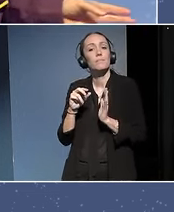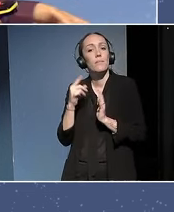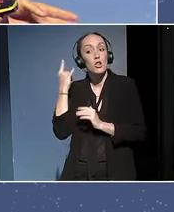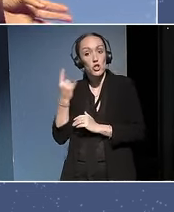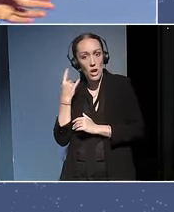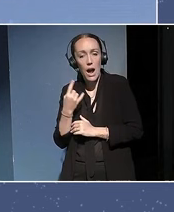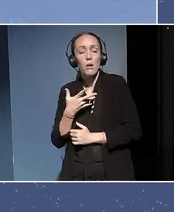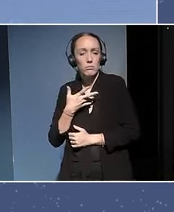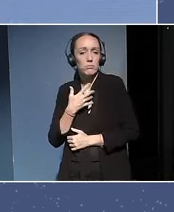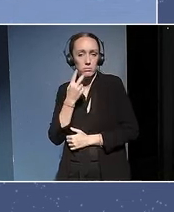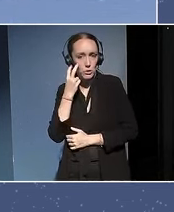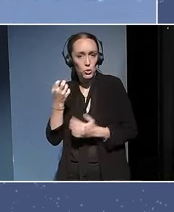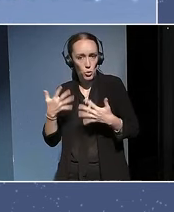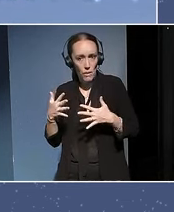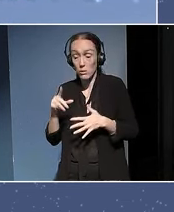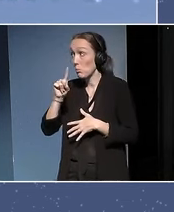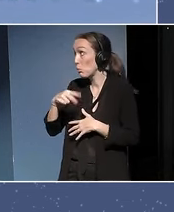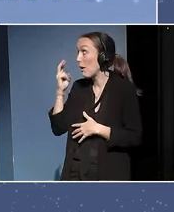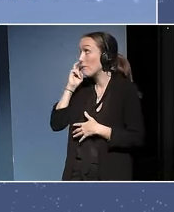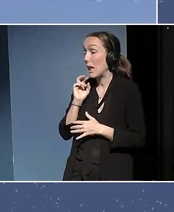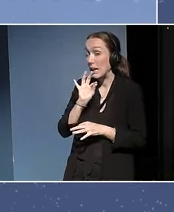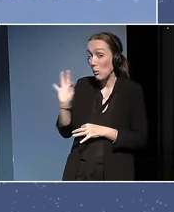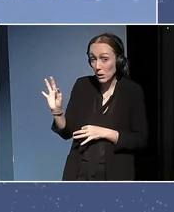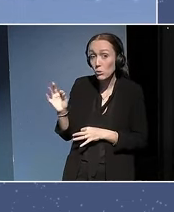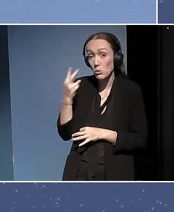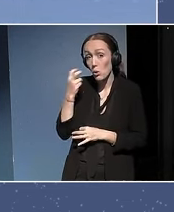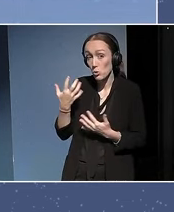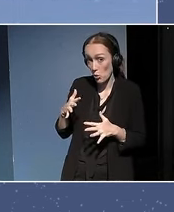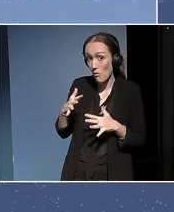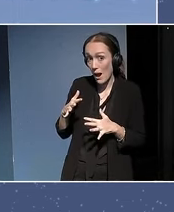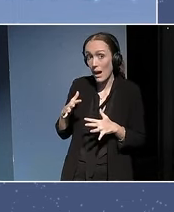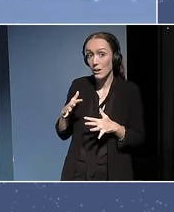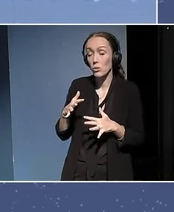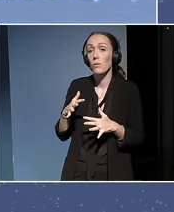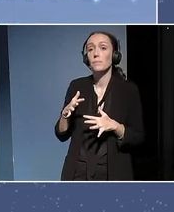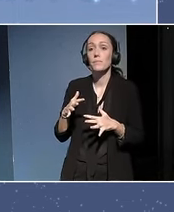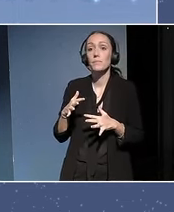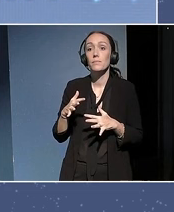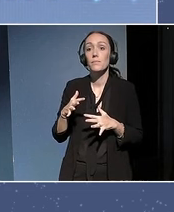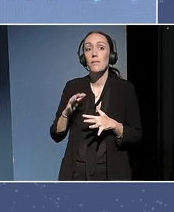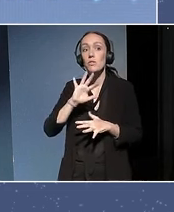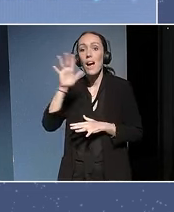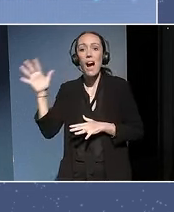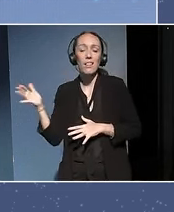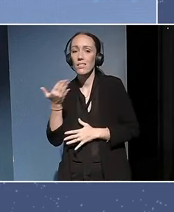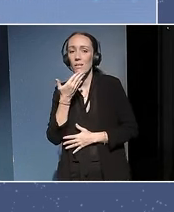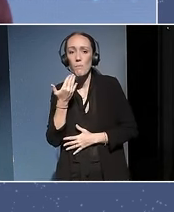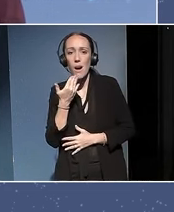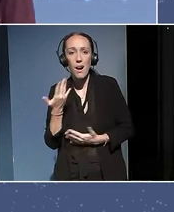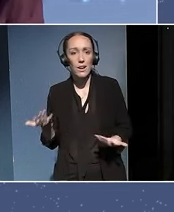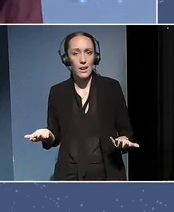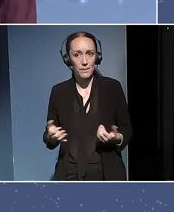giallo anche qualcuna in verde ma poche poche e molto incomplete